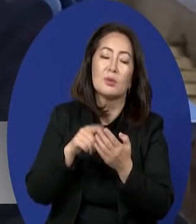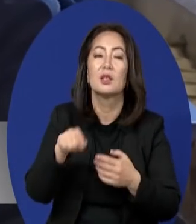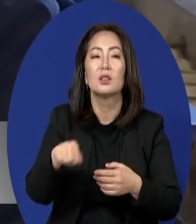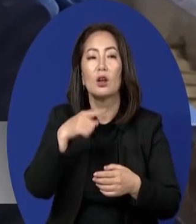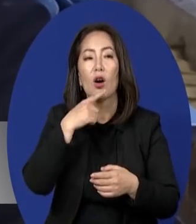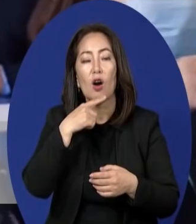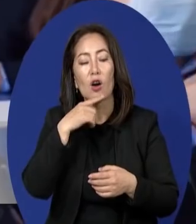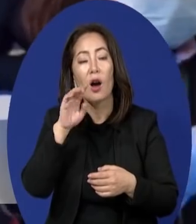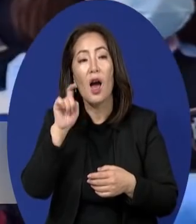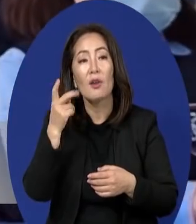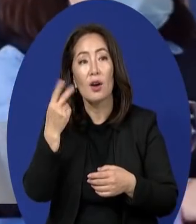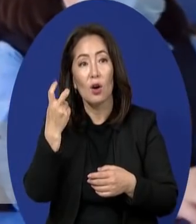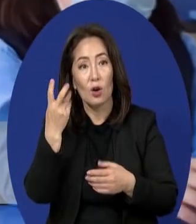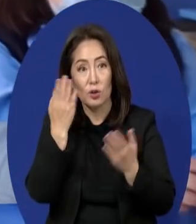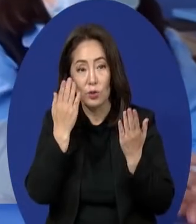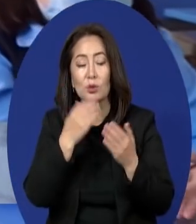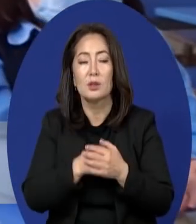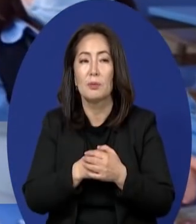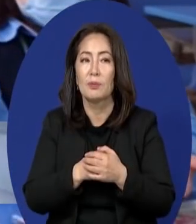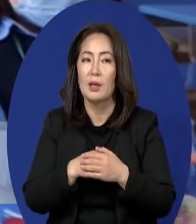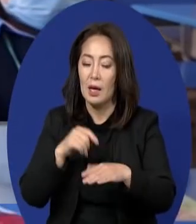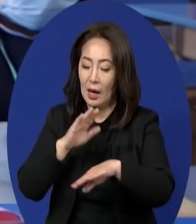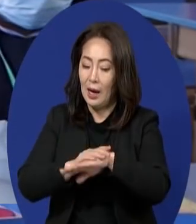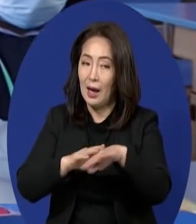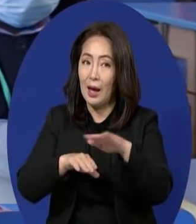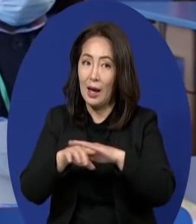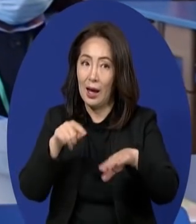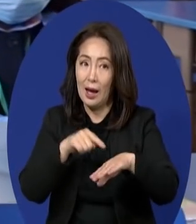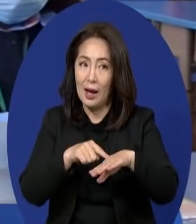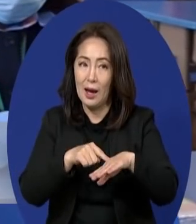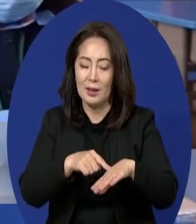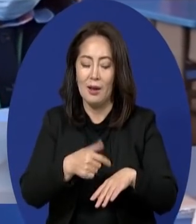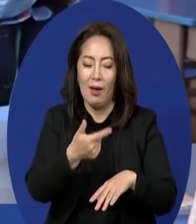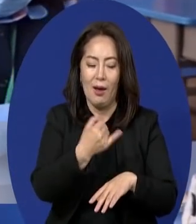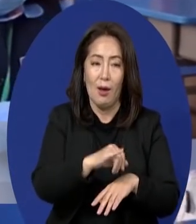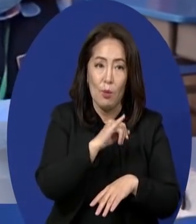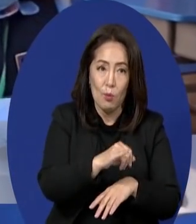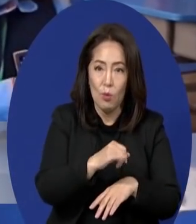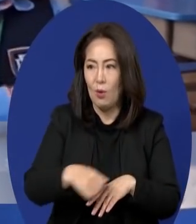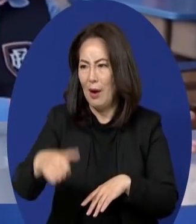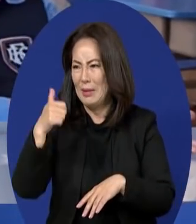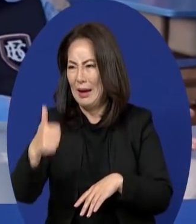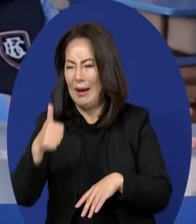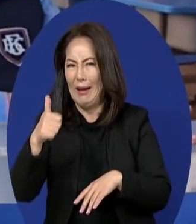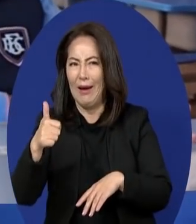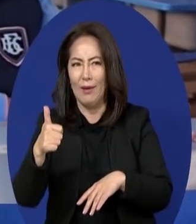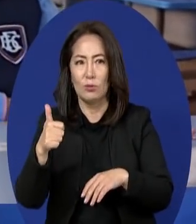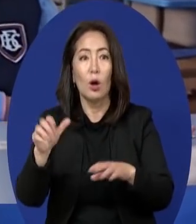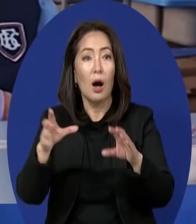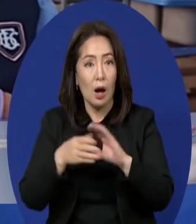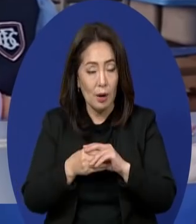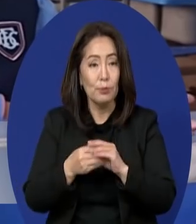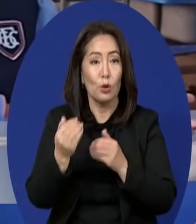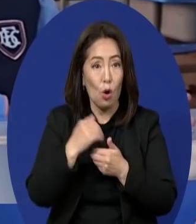гэж зохиолыг уншсан. Гар гэдэг эрэгтэн бол гай гавья хоёр хоёулангийг тээж явдаг эрэгтэн. Түүнээс